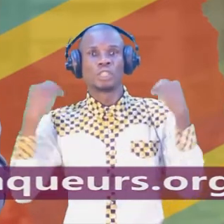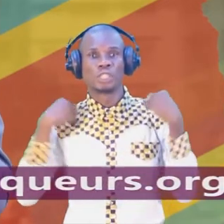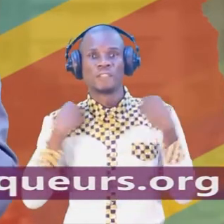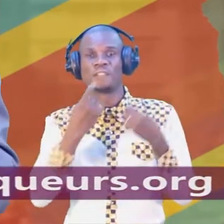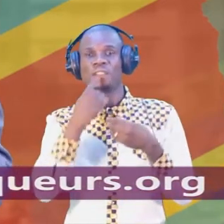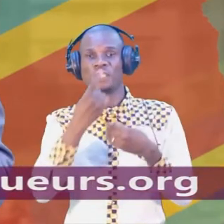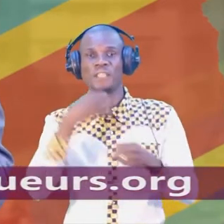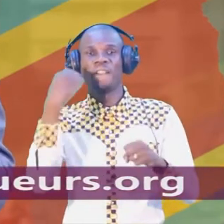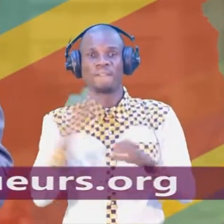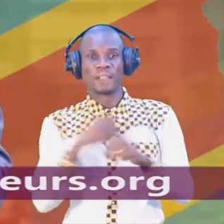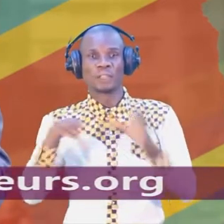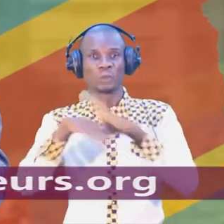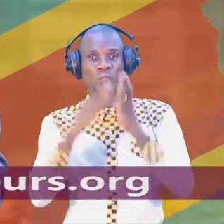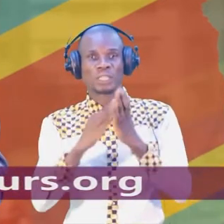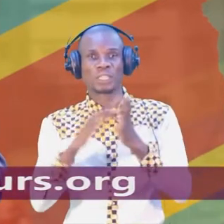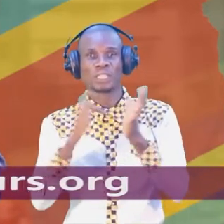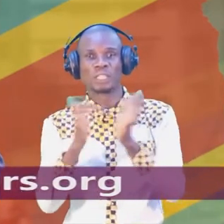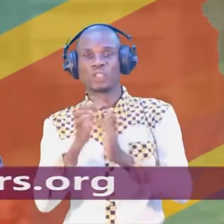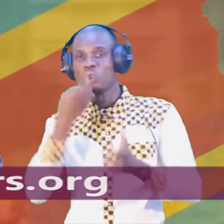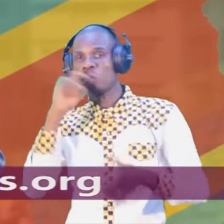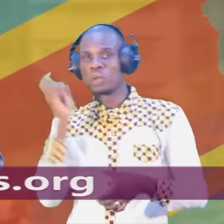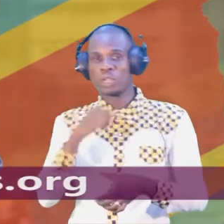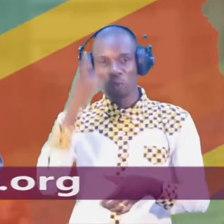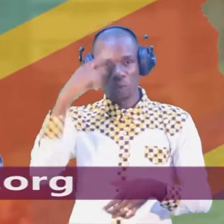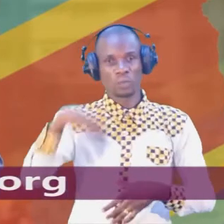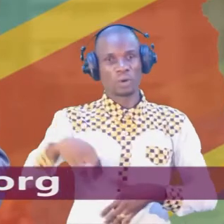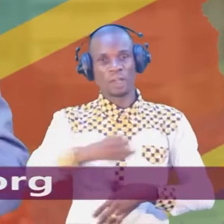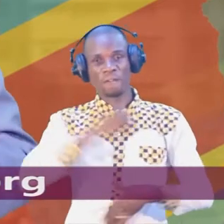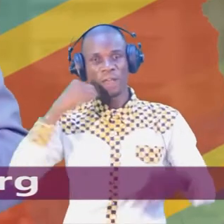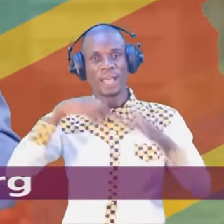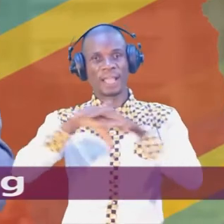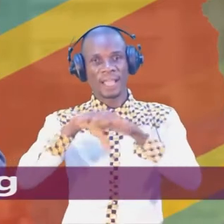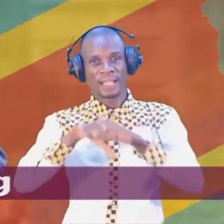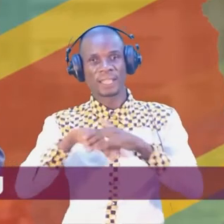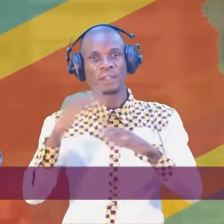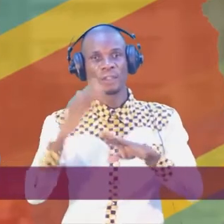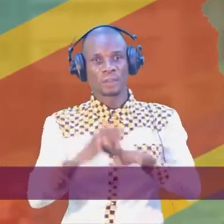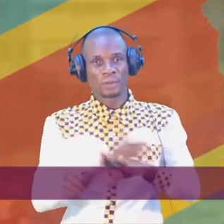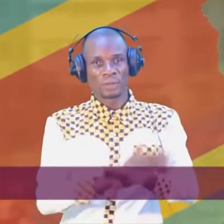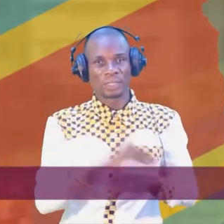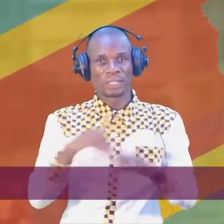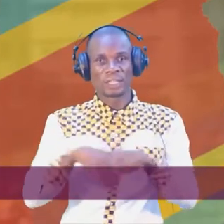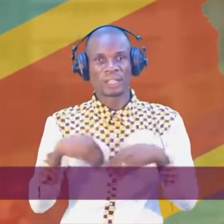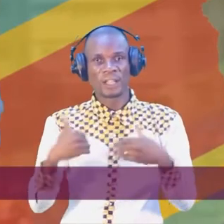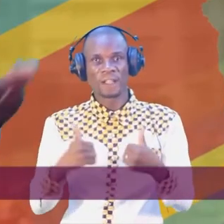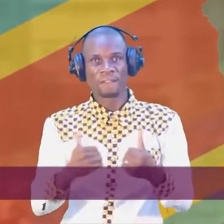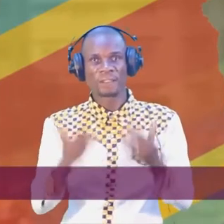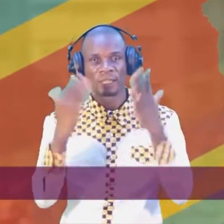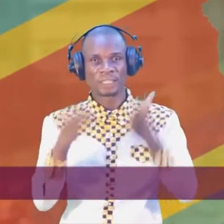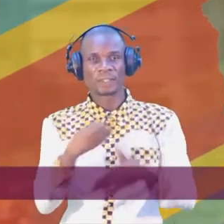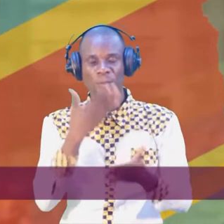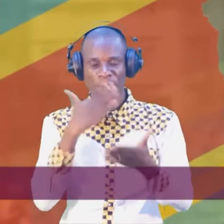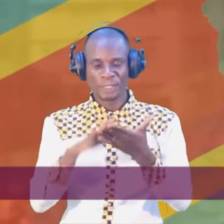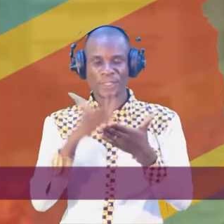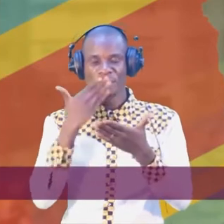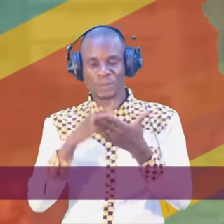mwalimu ili aendelee kusikiliza kuhakikisha kwamba anadumu ndani ya wokovu na kukaa pale. Merci pour ce